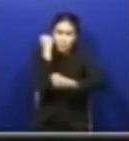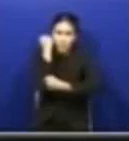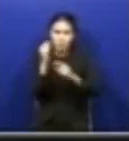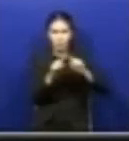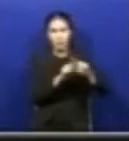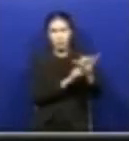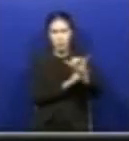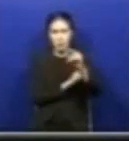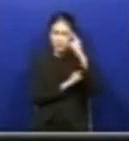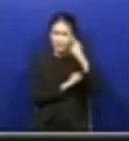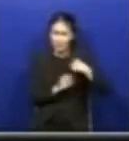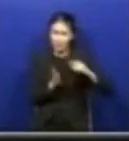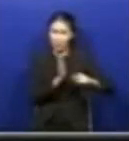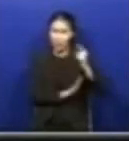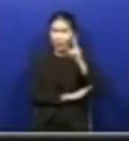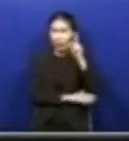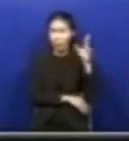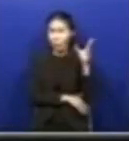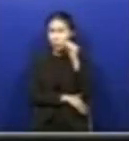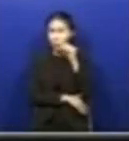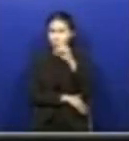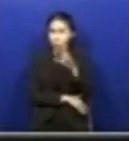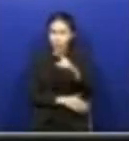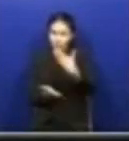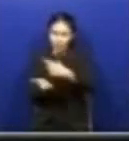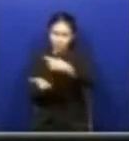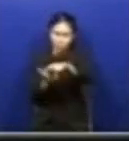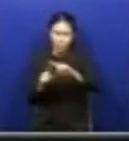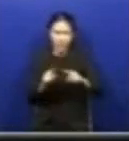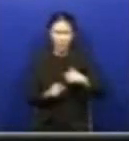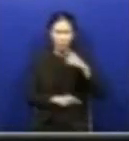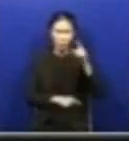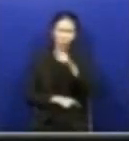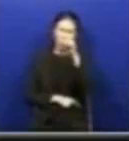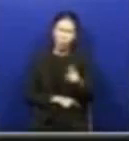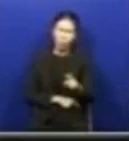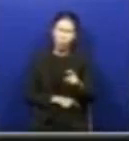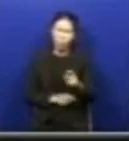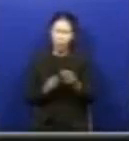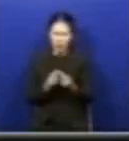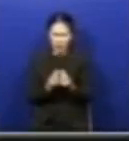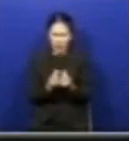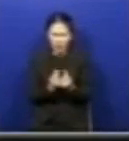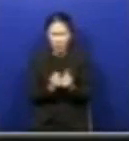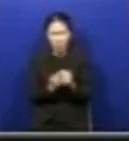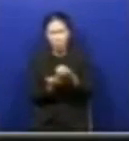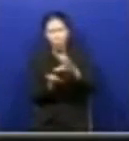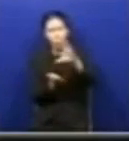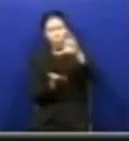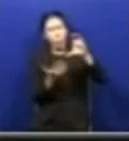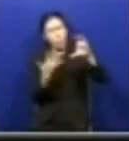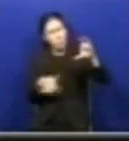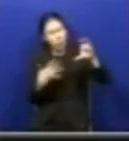ที่ว่าเขาจะให้ผมก็งงกับตัวเลขครับตัวเลขเยอะแต่ว่าไม่รู้ตัวเงินอยู่ตรงไหนไอ้คนมาล้อขอเพราะเราเป็